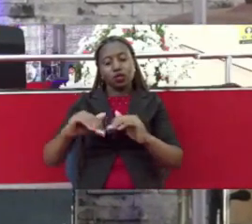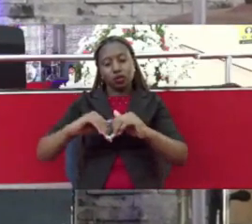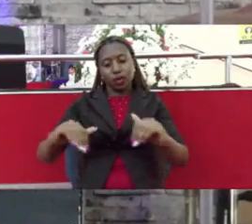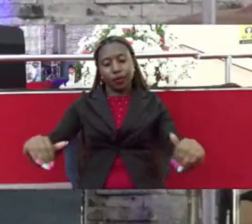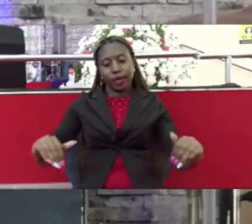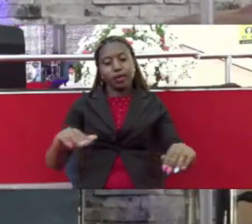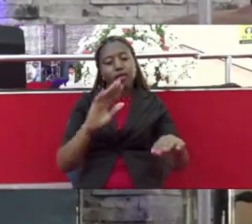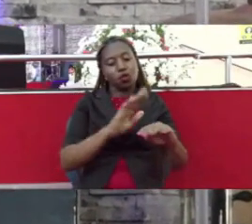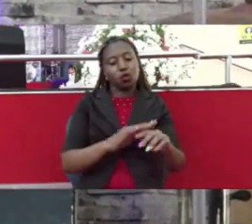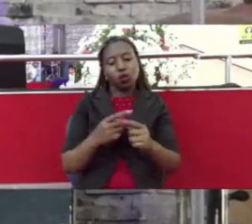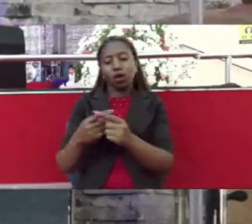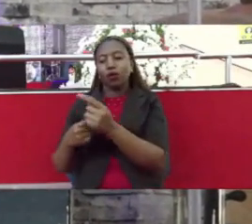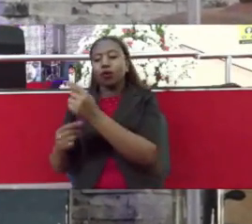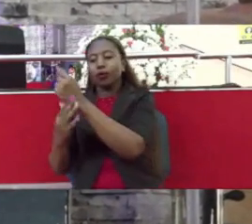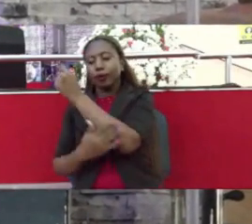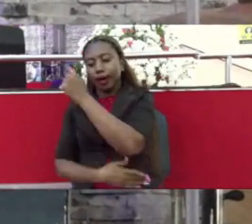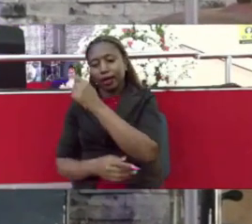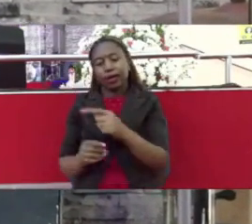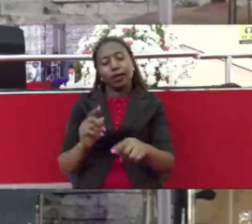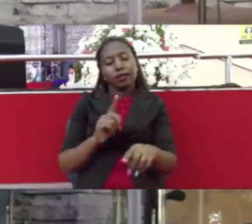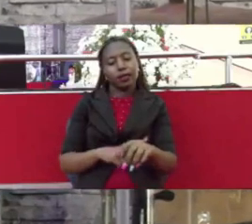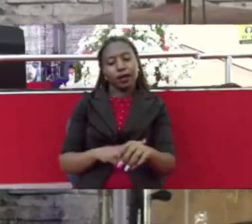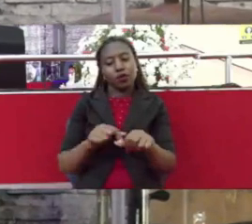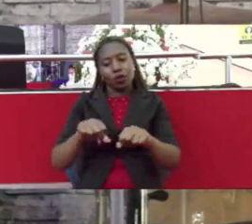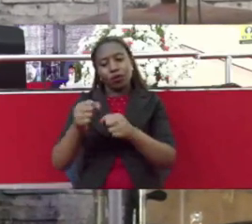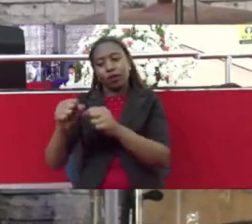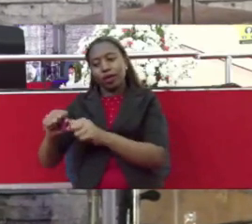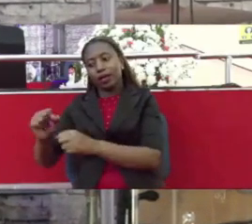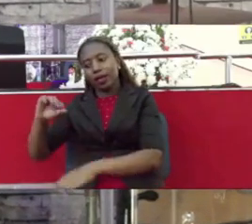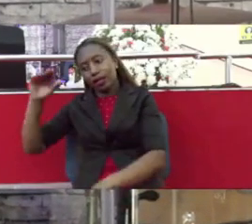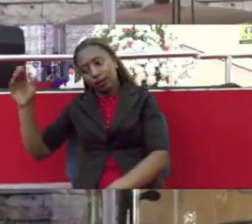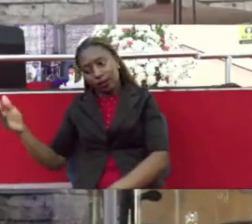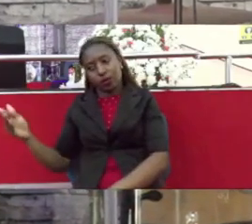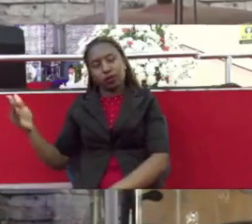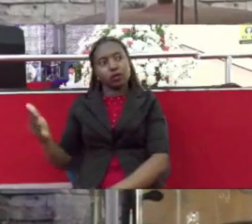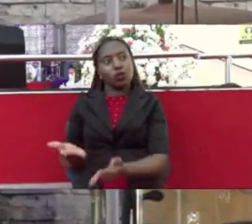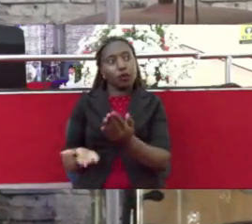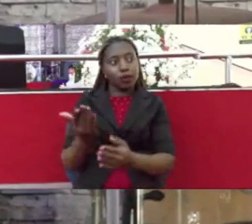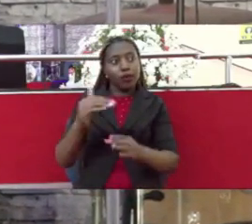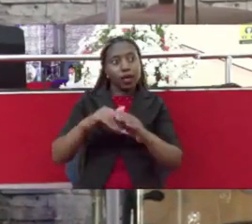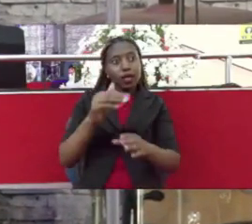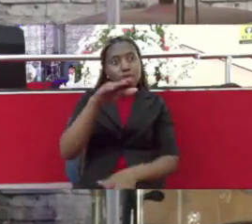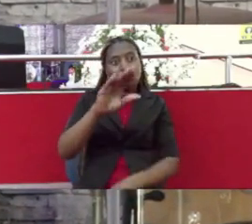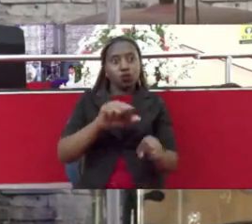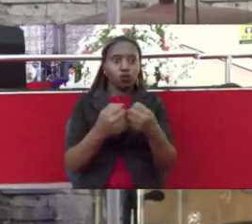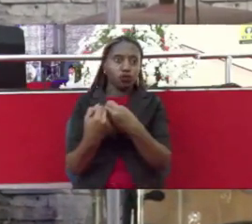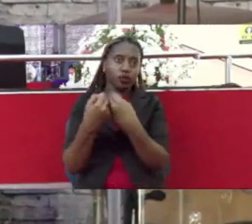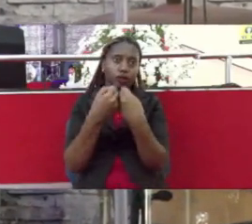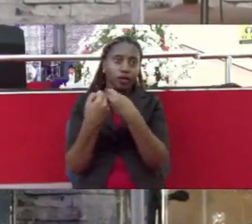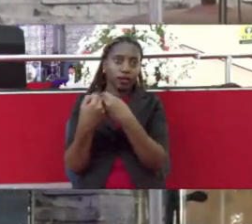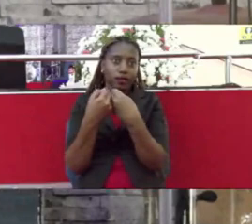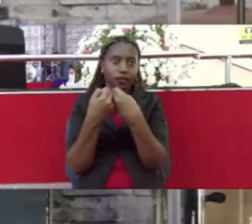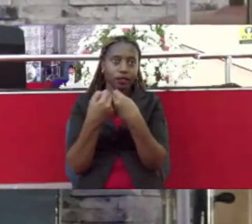from the Threshed Mountains. Ya kwamba ni vema pia sisi tukaweza kutenganisha mazuri na mabaya kutoka kwa milima tuliodidimiza. But we